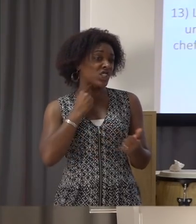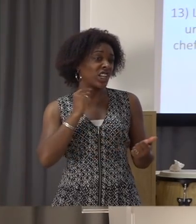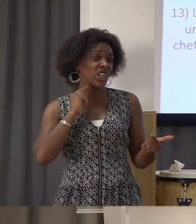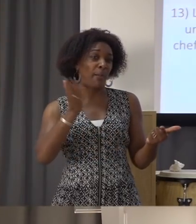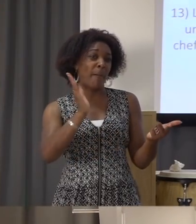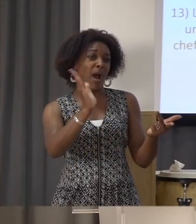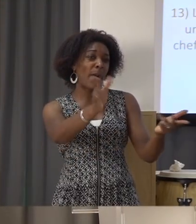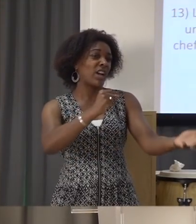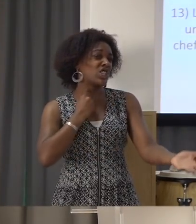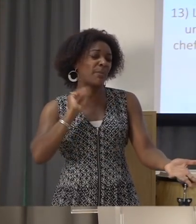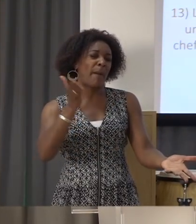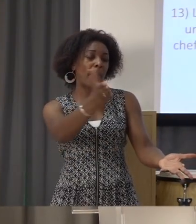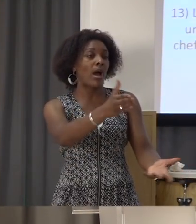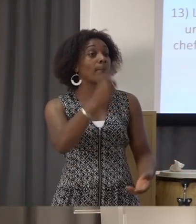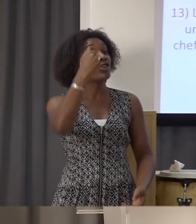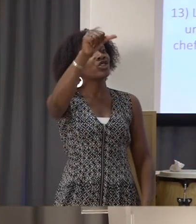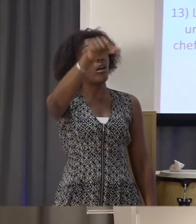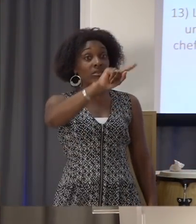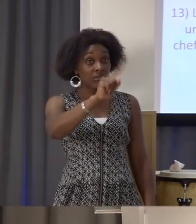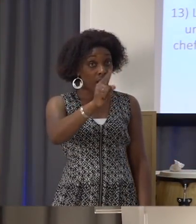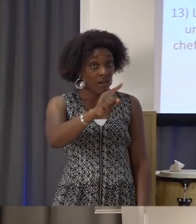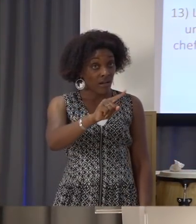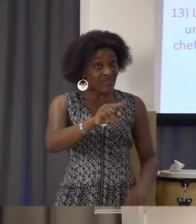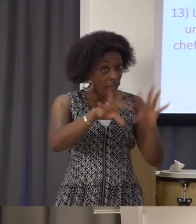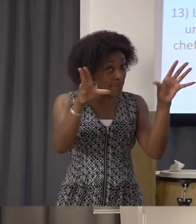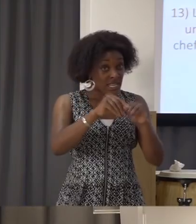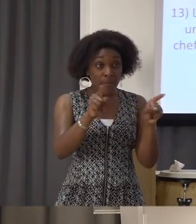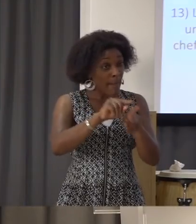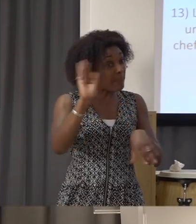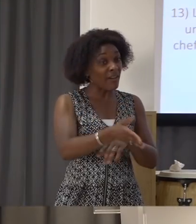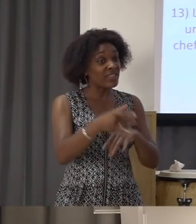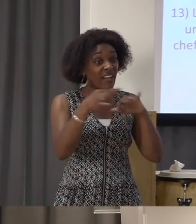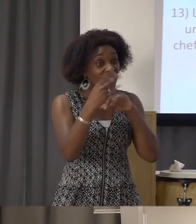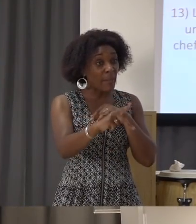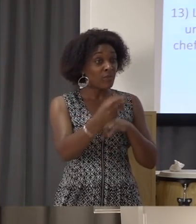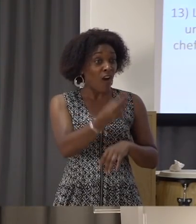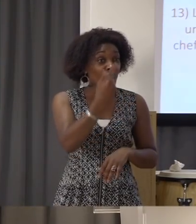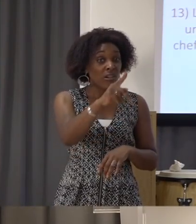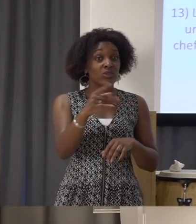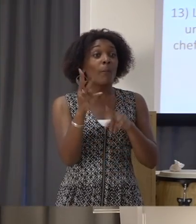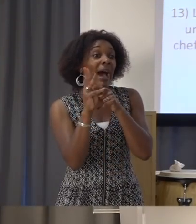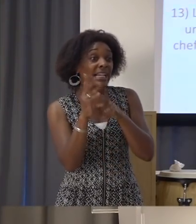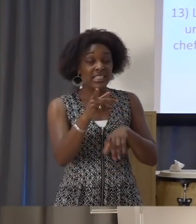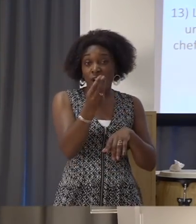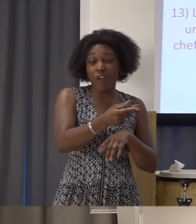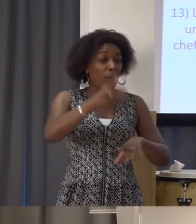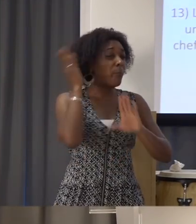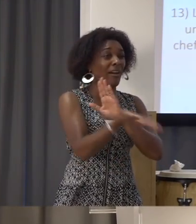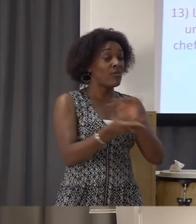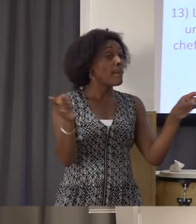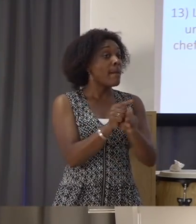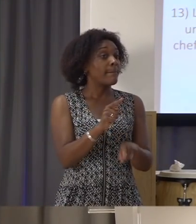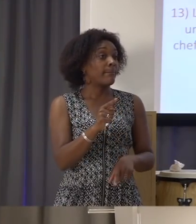Et ce n'est pas lui seul qui est concerné. C'est tout son foyer, sa femme, ses enfants, son mari, ses enfants.